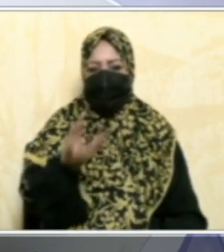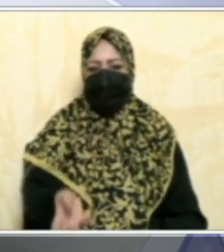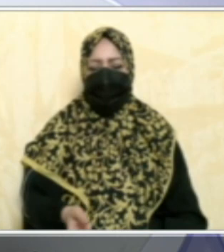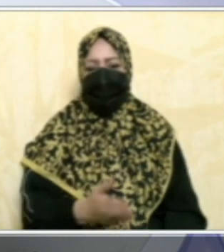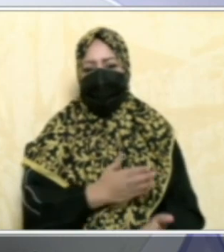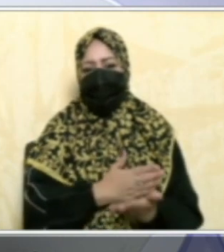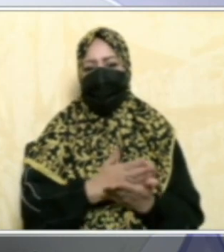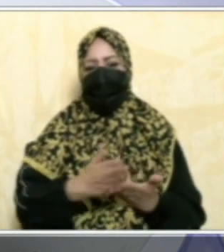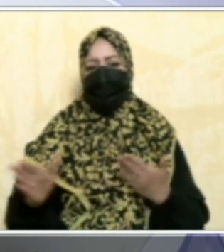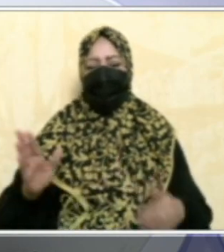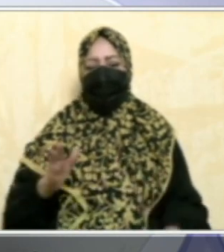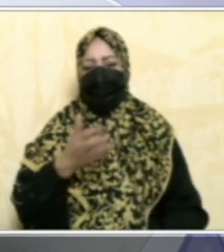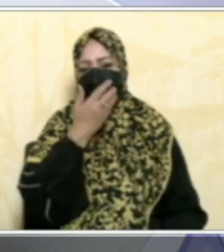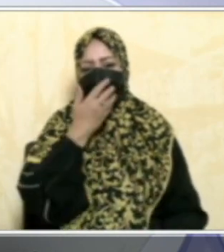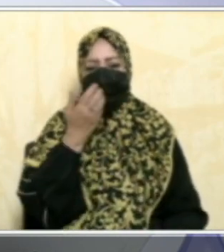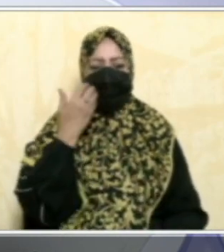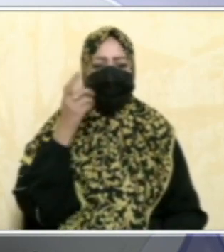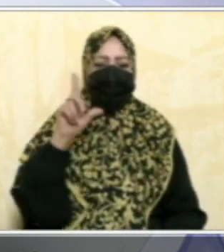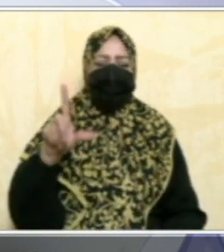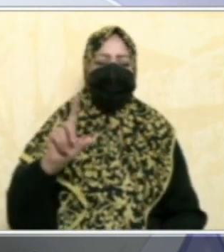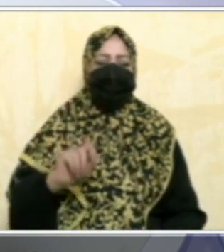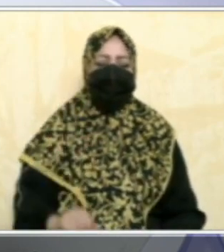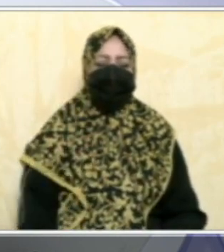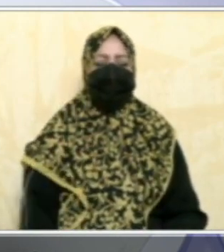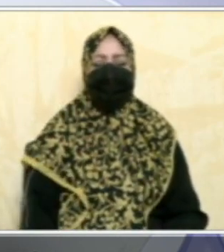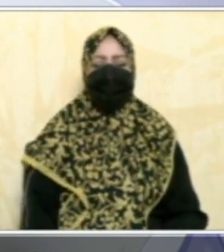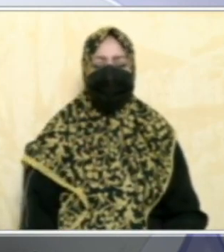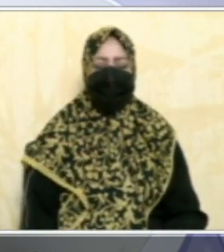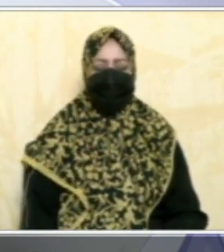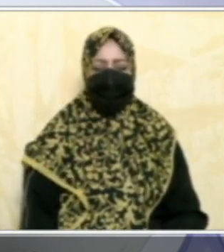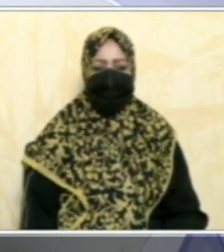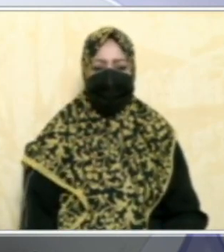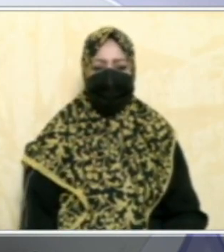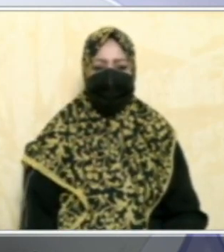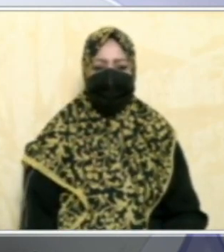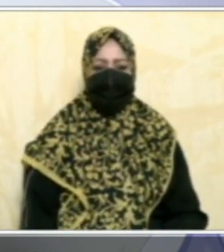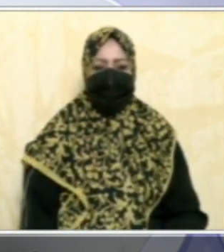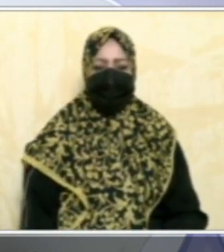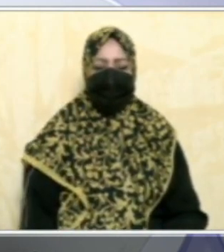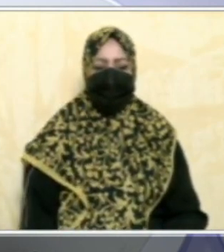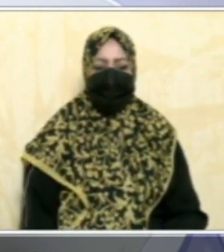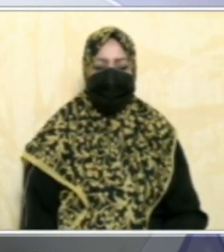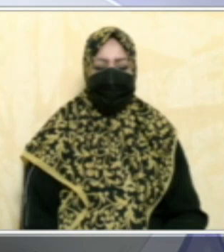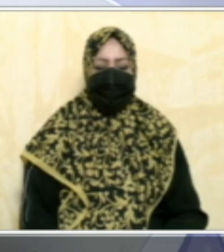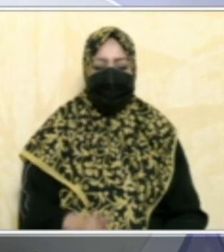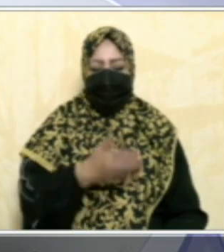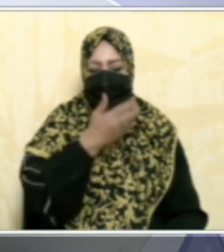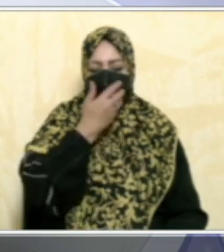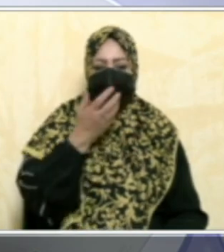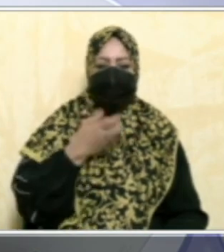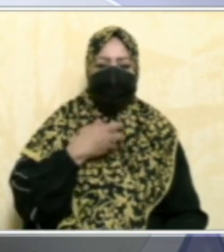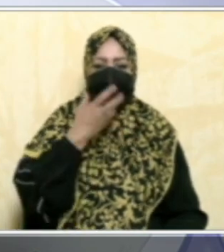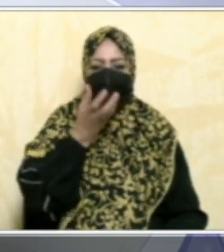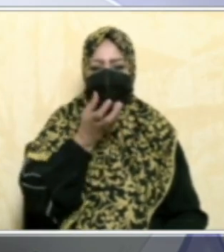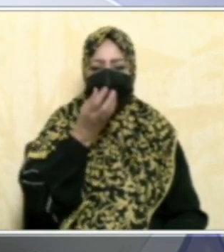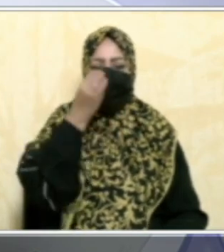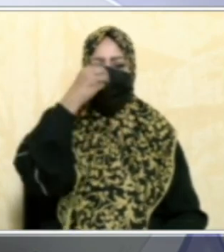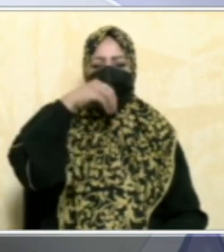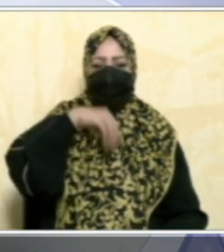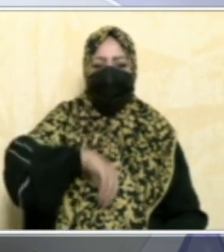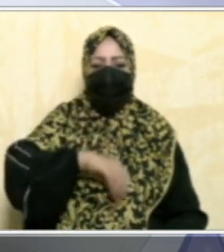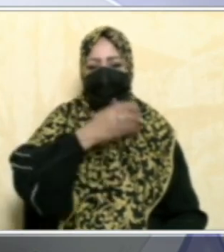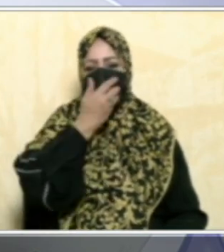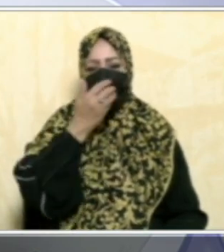عندنا ثلاثة حالات، في حالة واحدة اللي تفسد الصوم وهي خروج الجشاء هذا إلى الفم